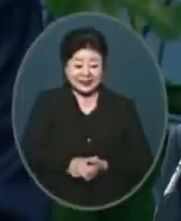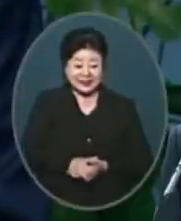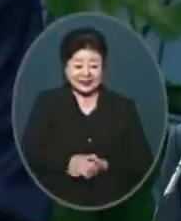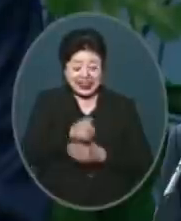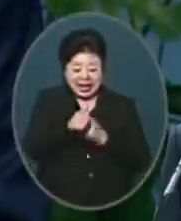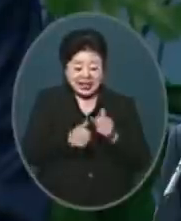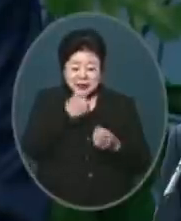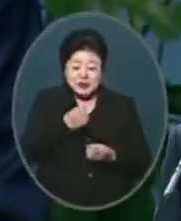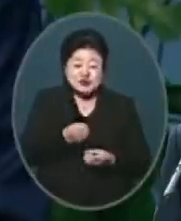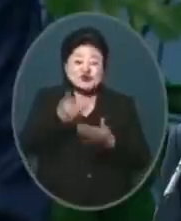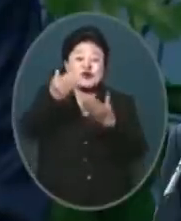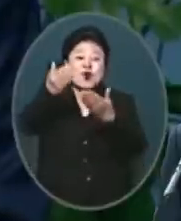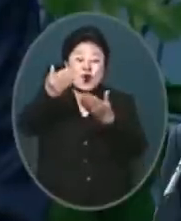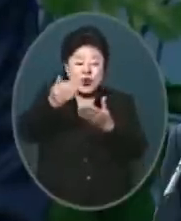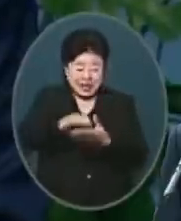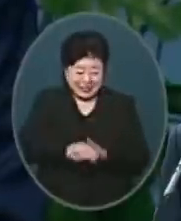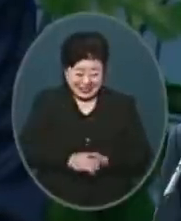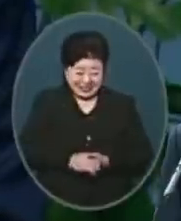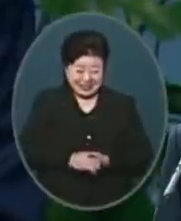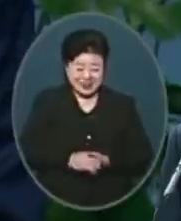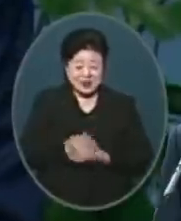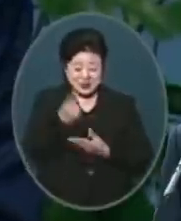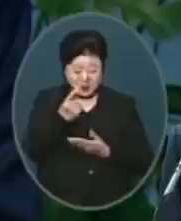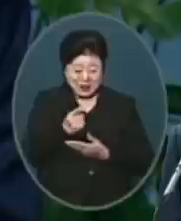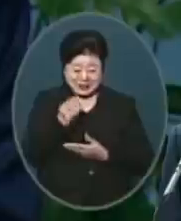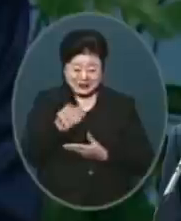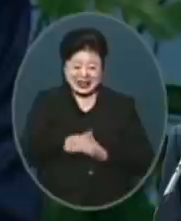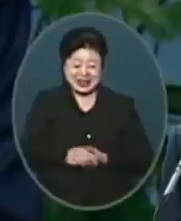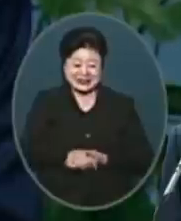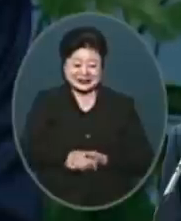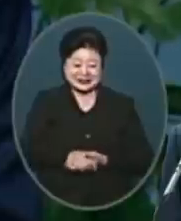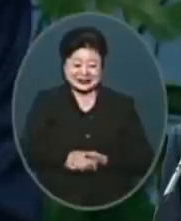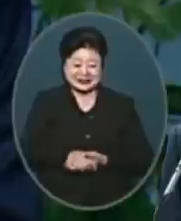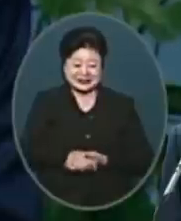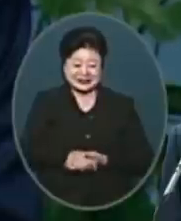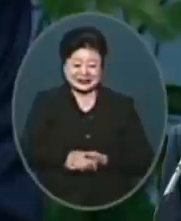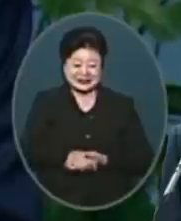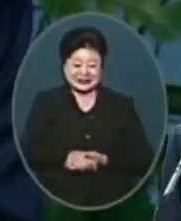그 하나님의 축복이 여러분 생활 속에 다가오는 것입니다.